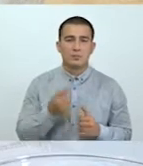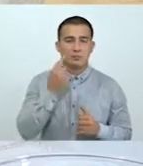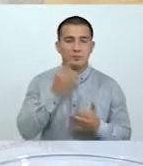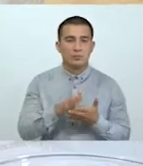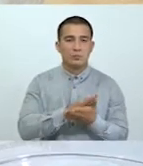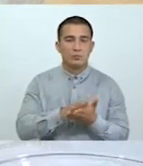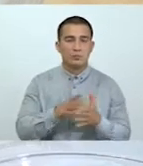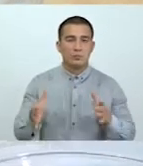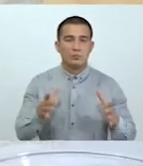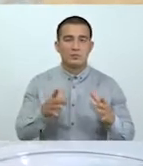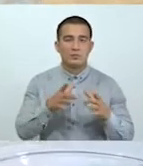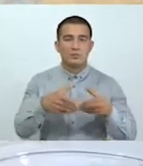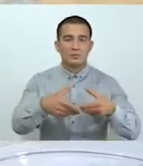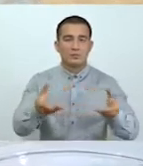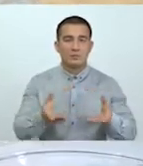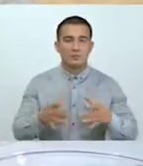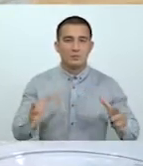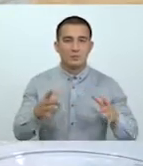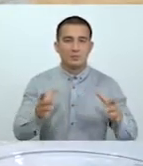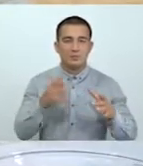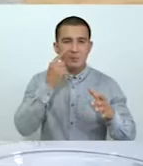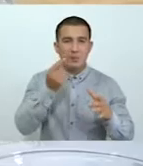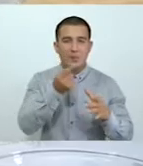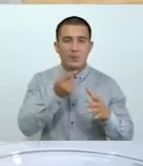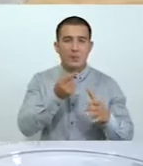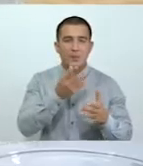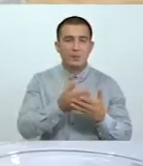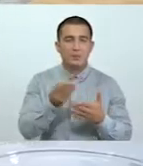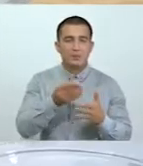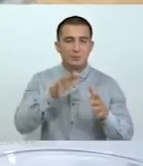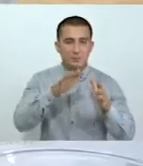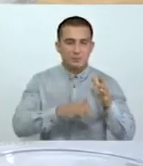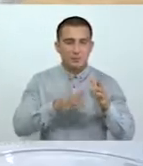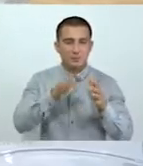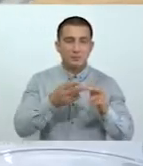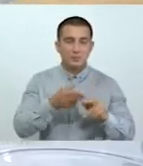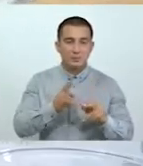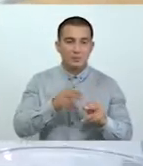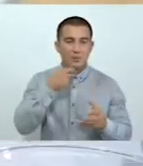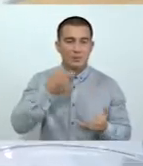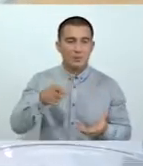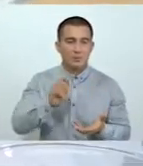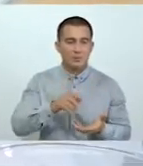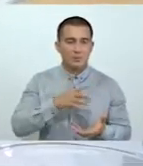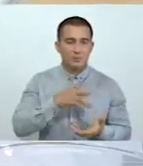Oldindan elab olingan un. Avvaliga 3 osh qoshiq soldim.